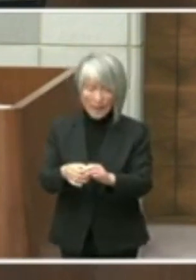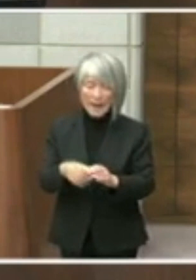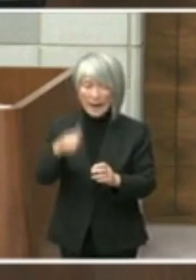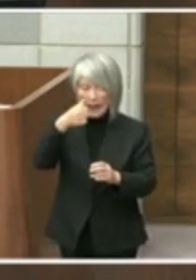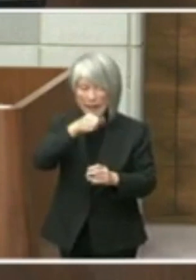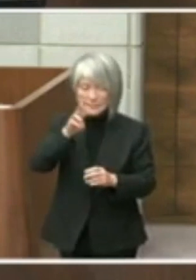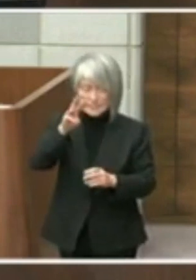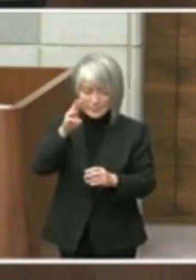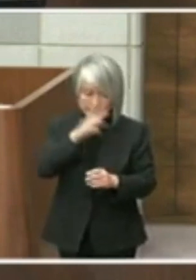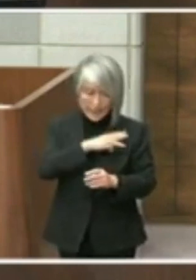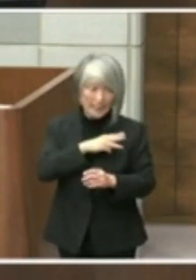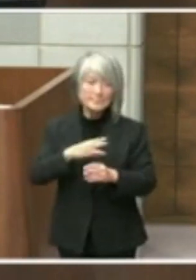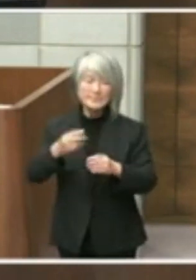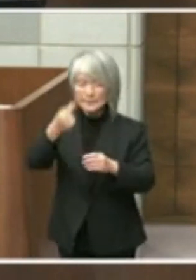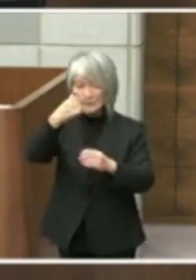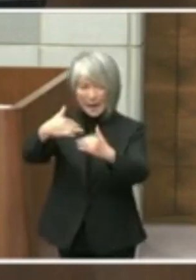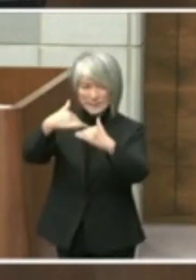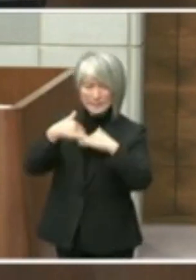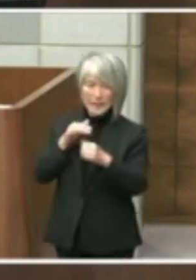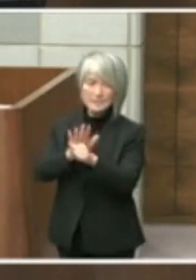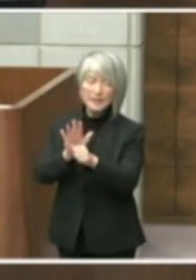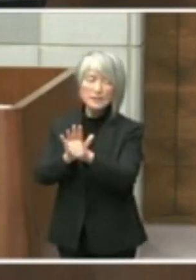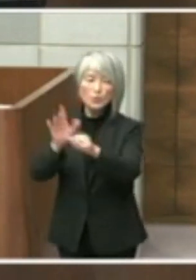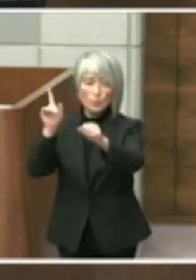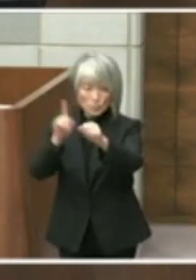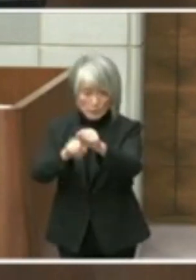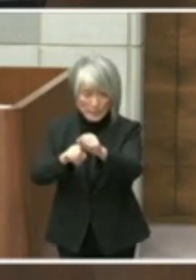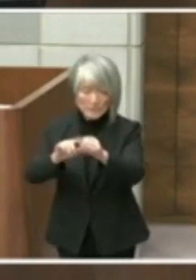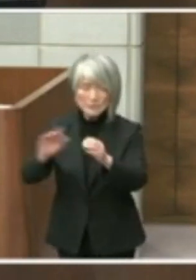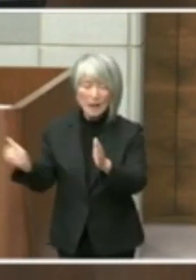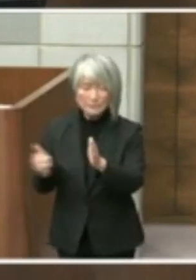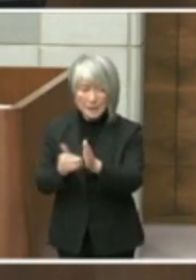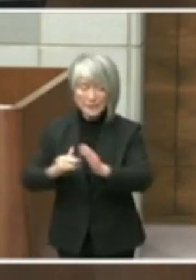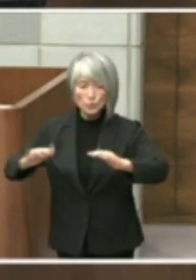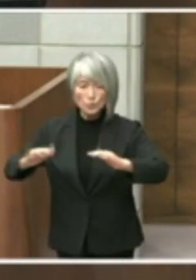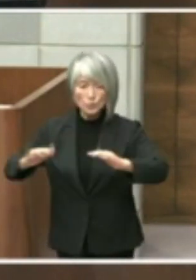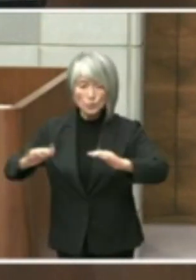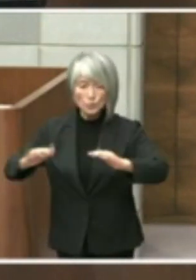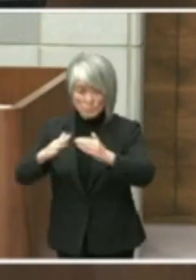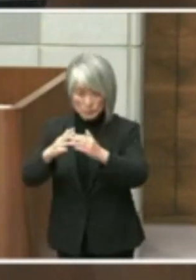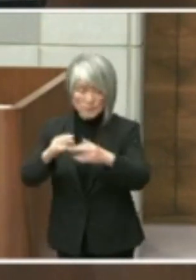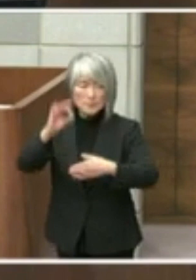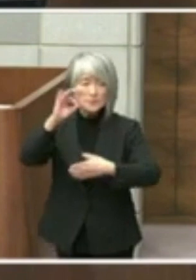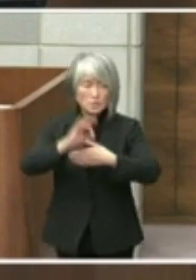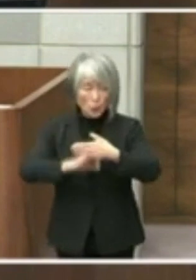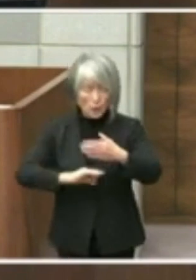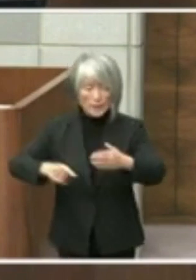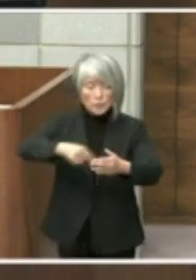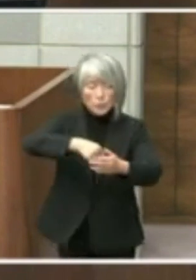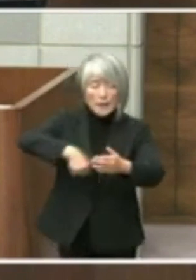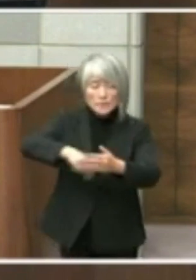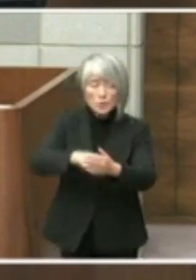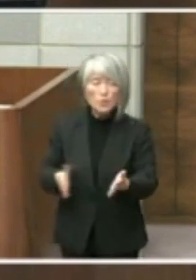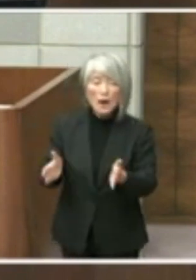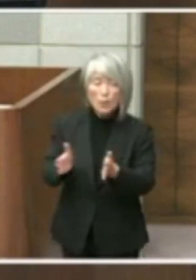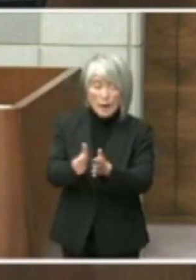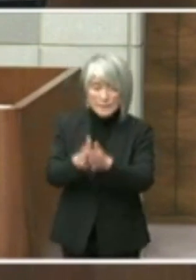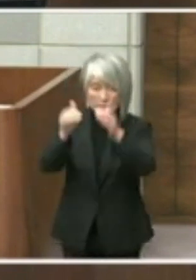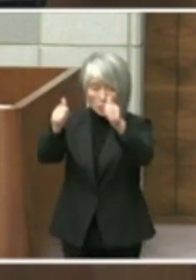的や、これまでの取り組み、条例の内容なども併せて掲載しているところです